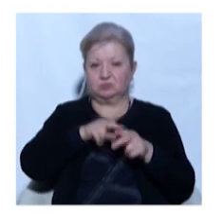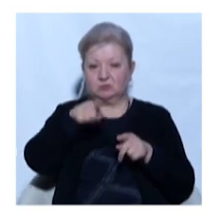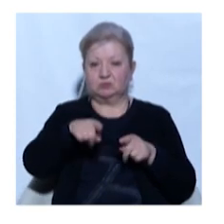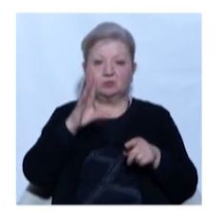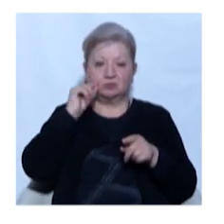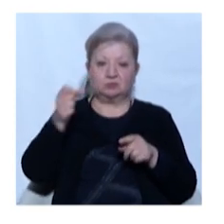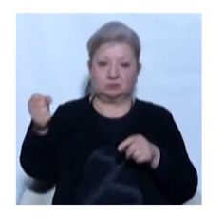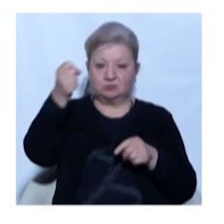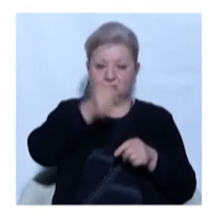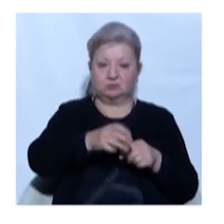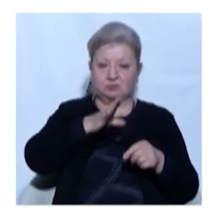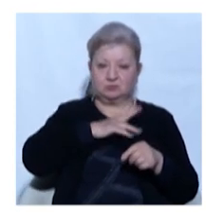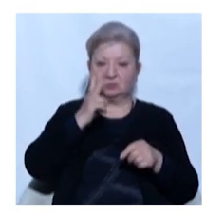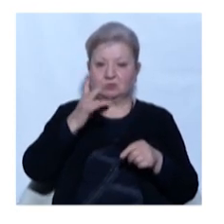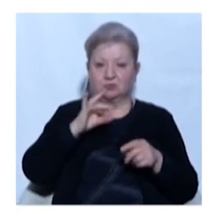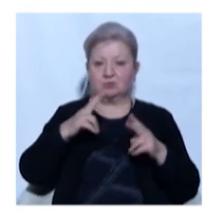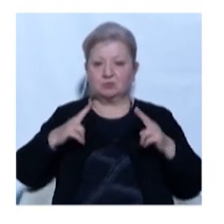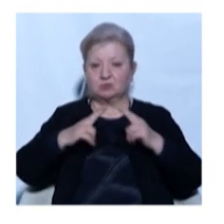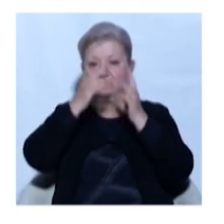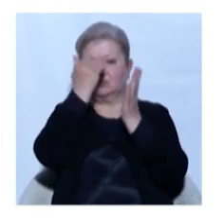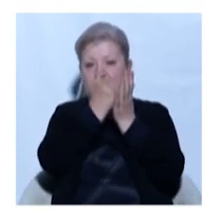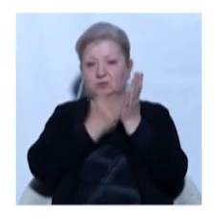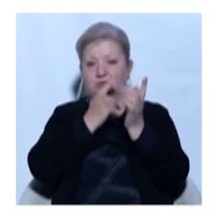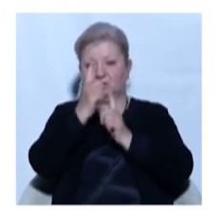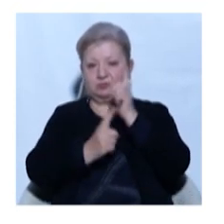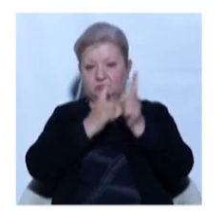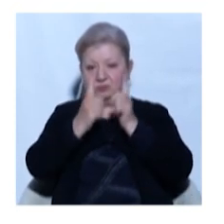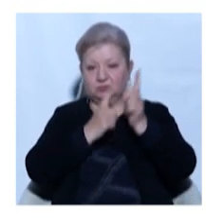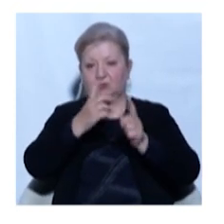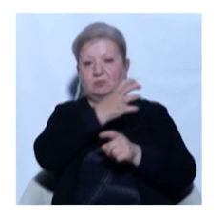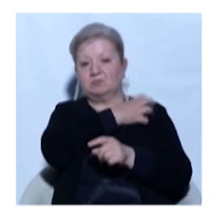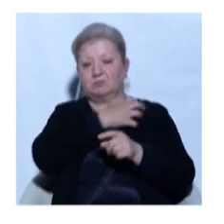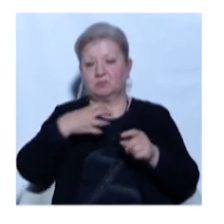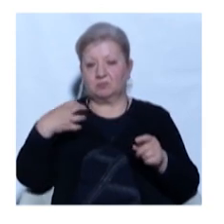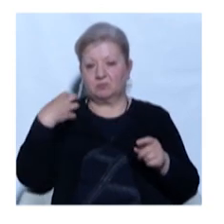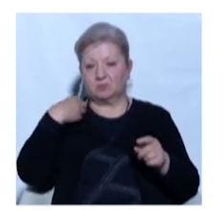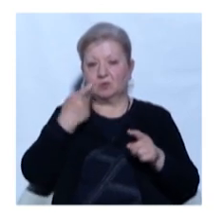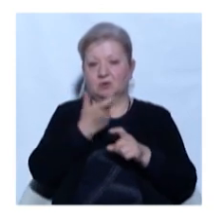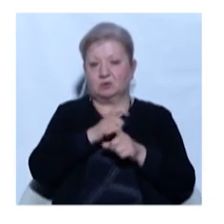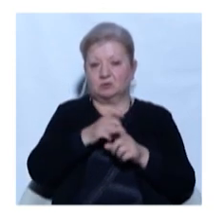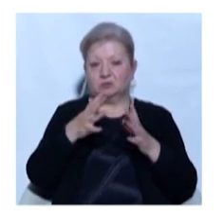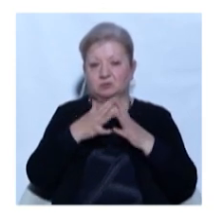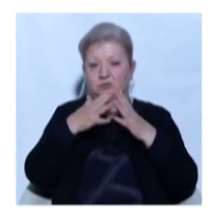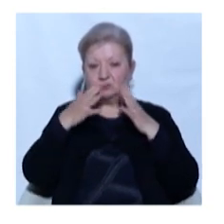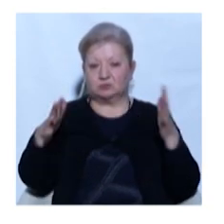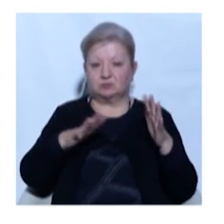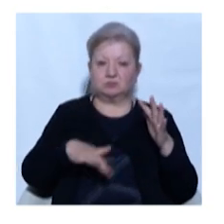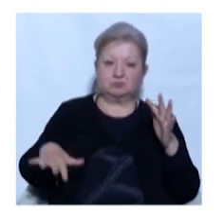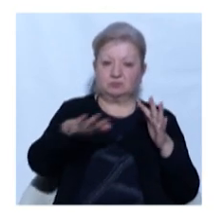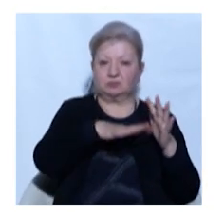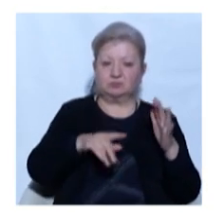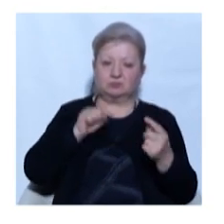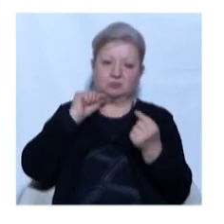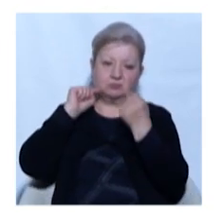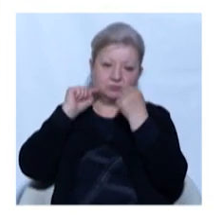და საეკლესიო სტრუქტურის რეფორმით ვახტანგ გორგასალმა დიდი მასშტაბური